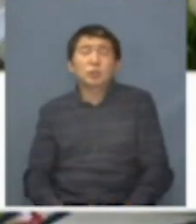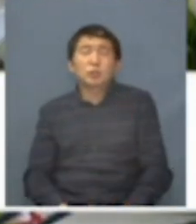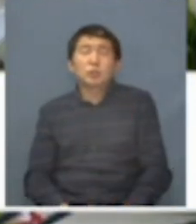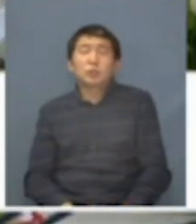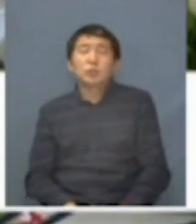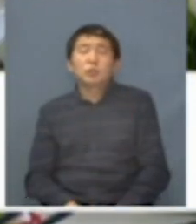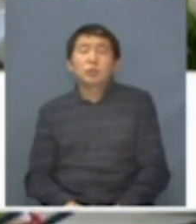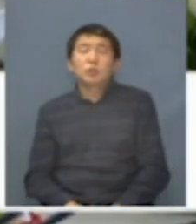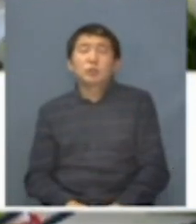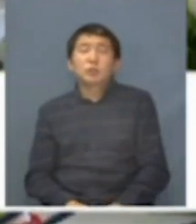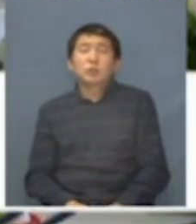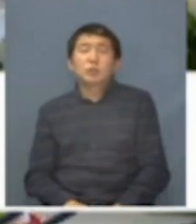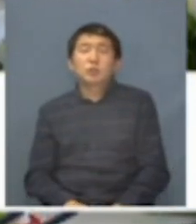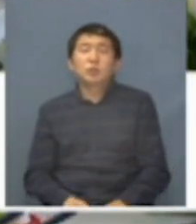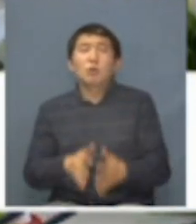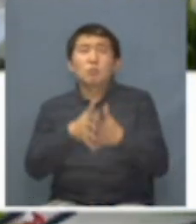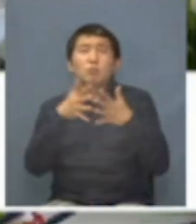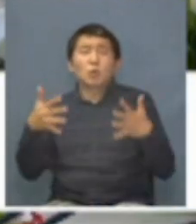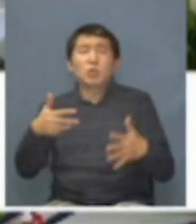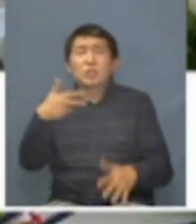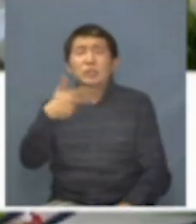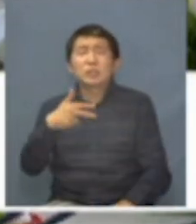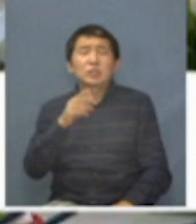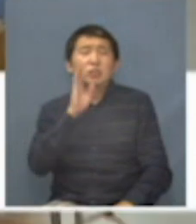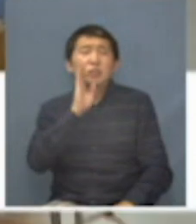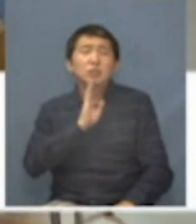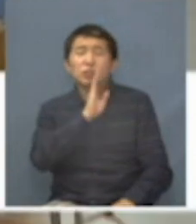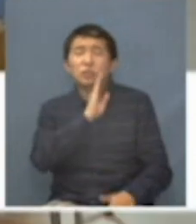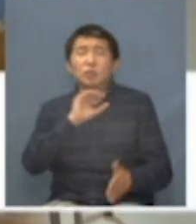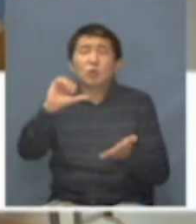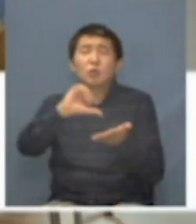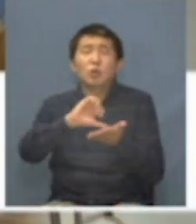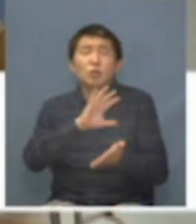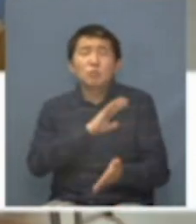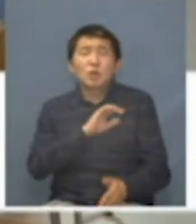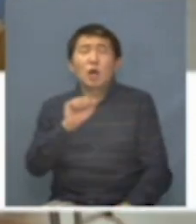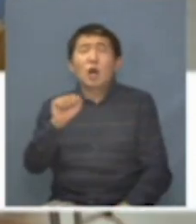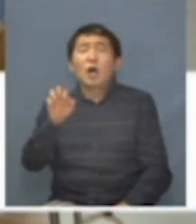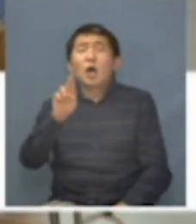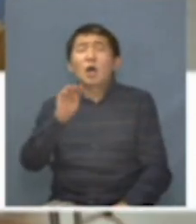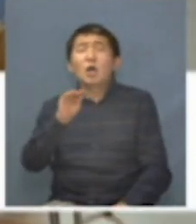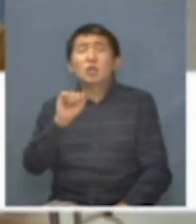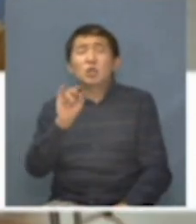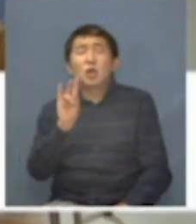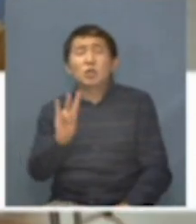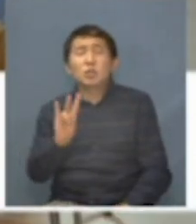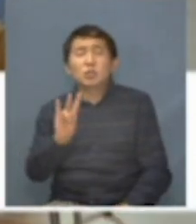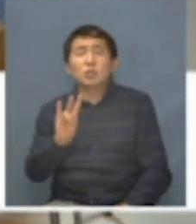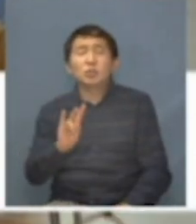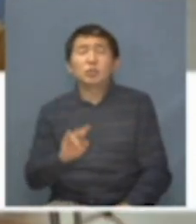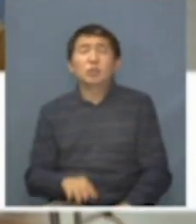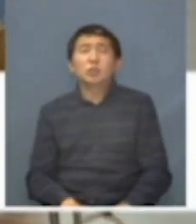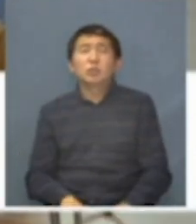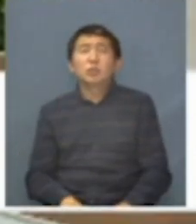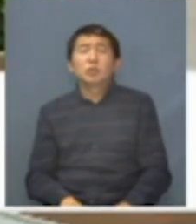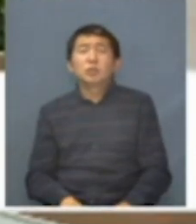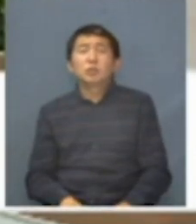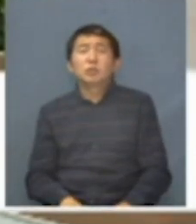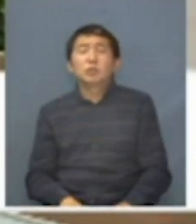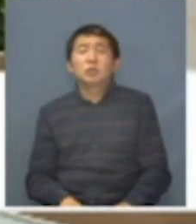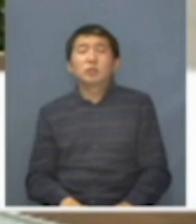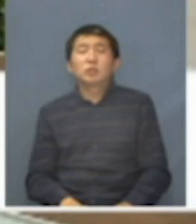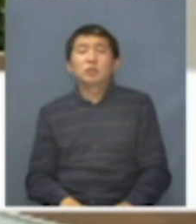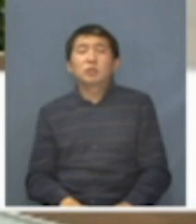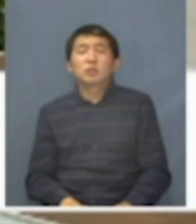Семинарға облыстың әр аймағынан 30-ға жуық әйел қатысты. Солардың бірі Аяжан Қайырхан қызы. Бұл облысымыздың іскер әйелдеріне саясатқа жол